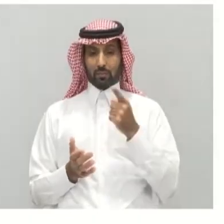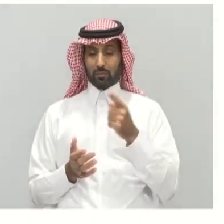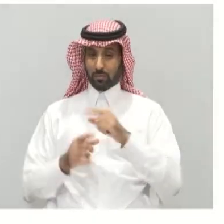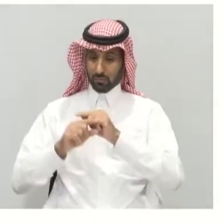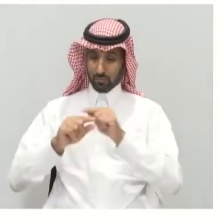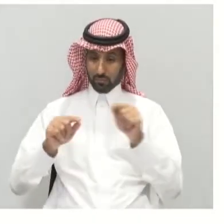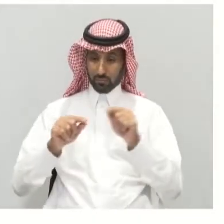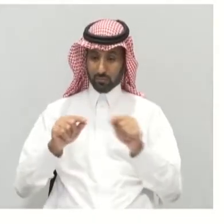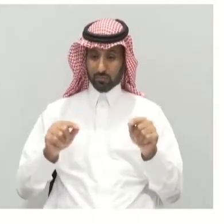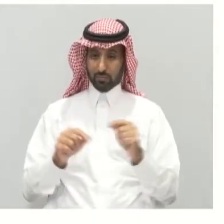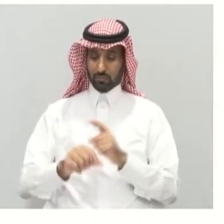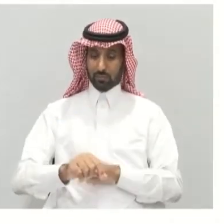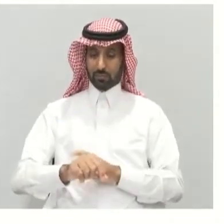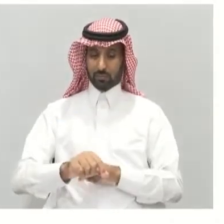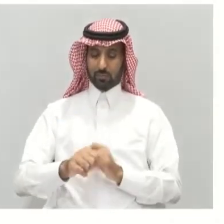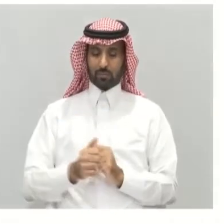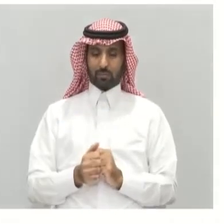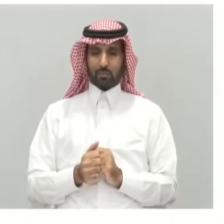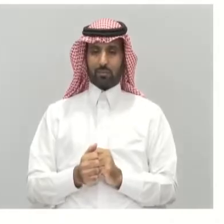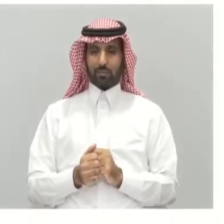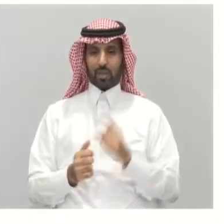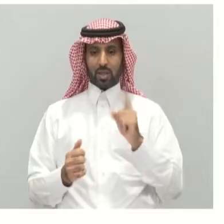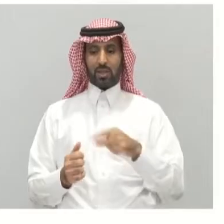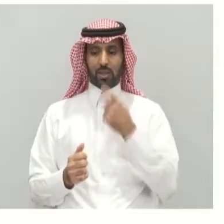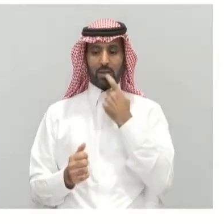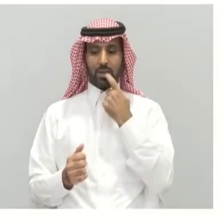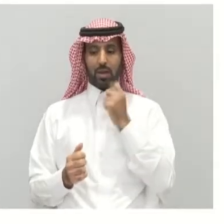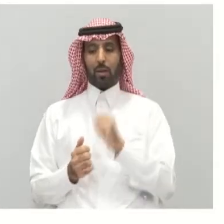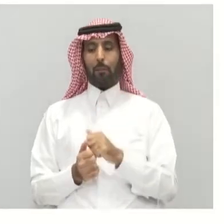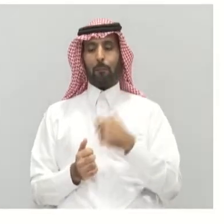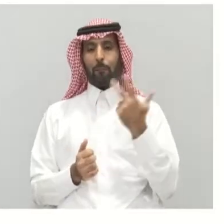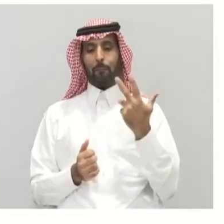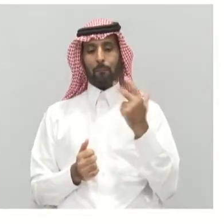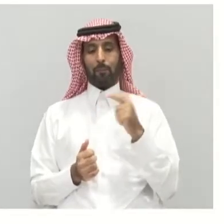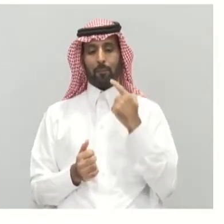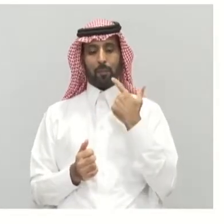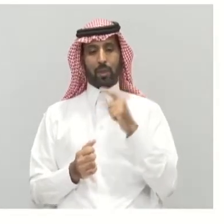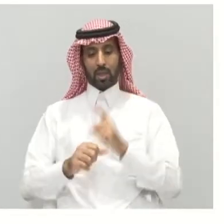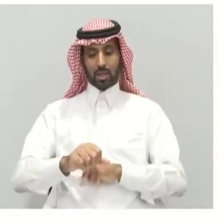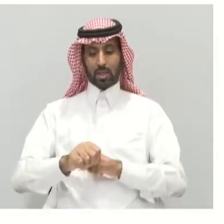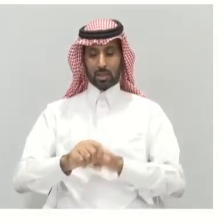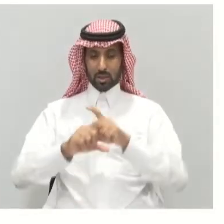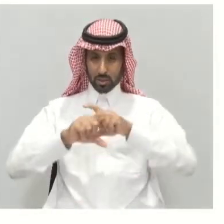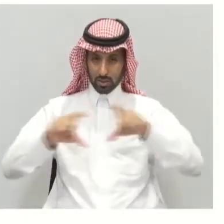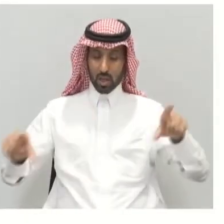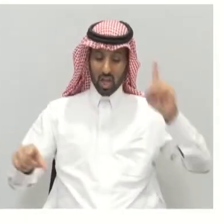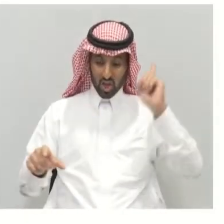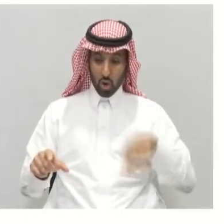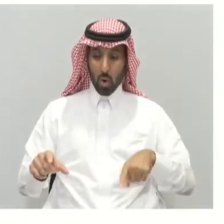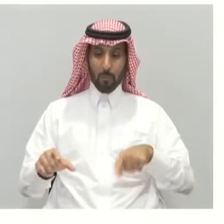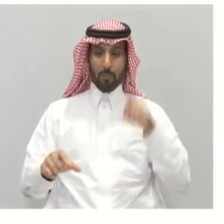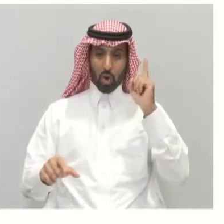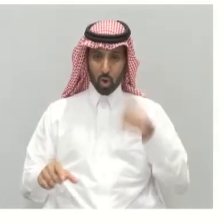under the time expressions and when clauses, we have past dates and times. يعني